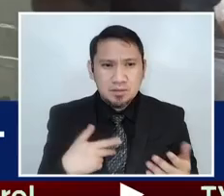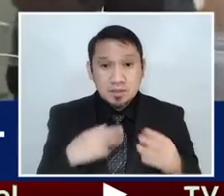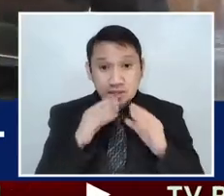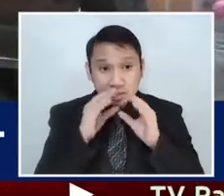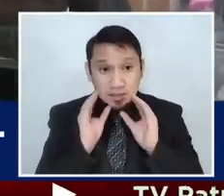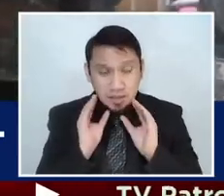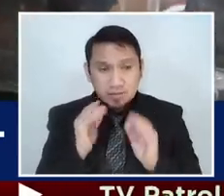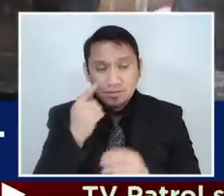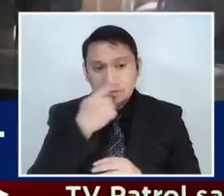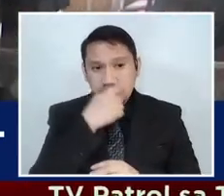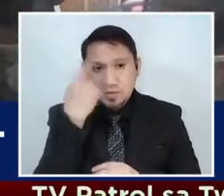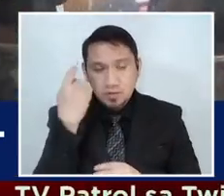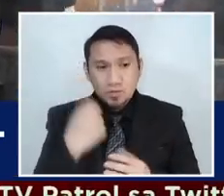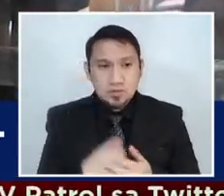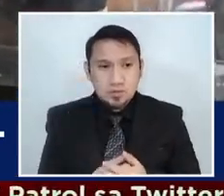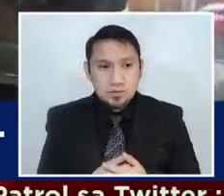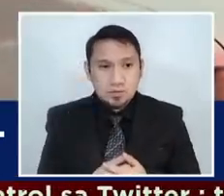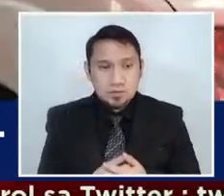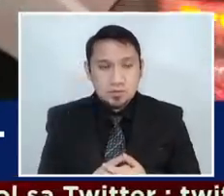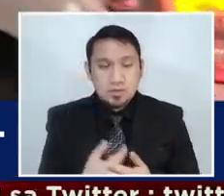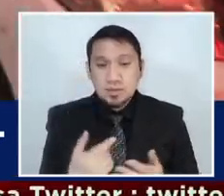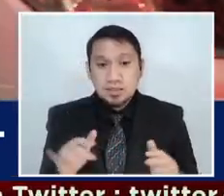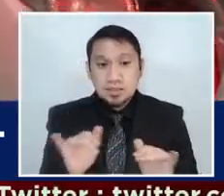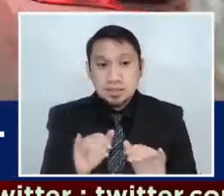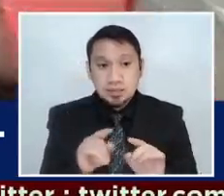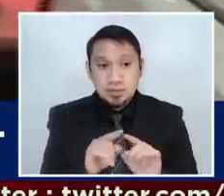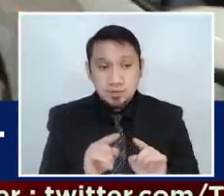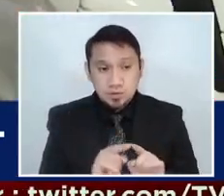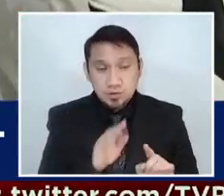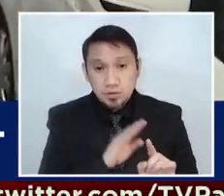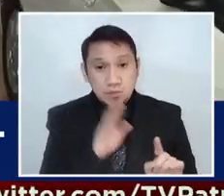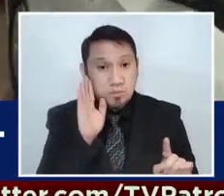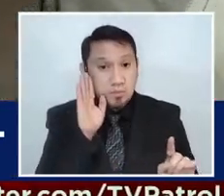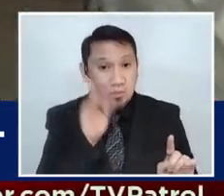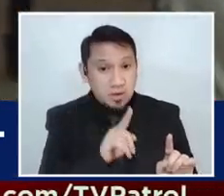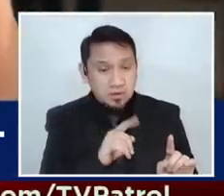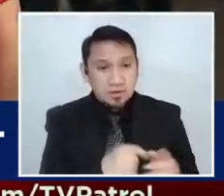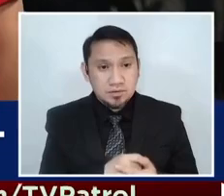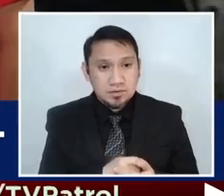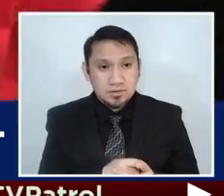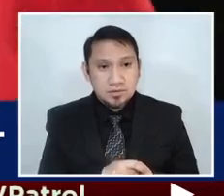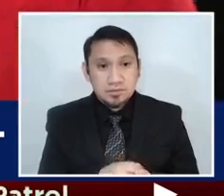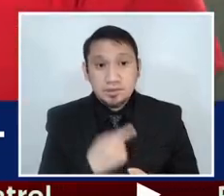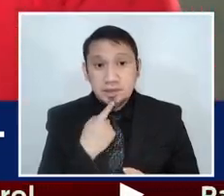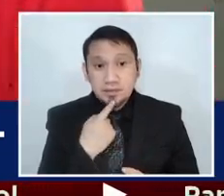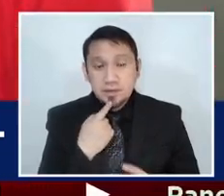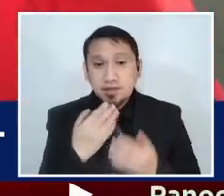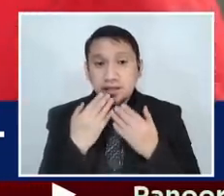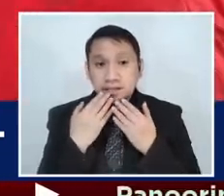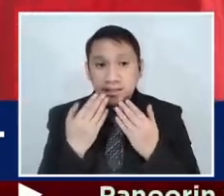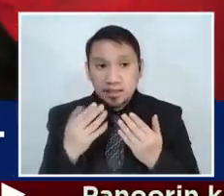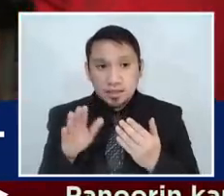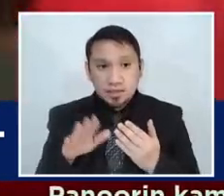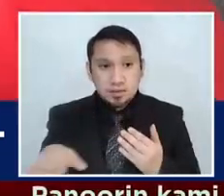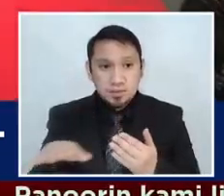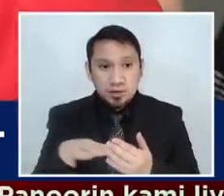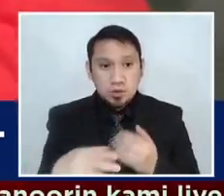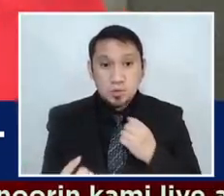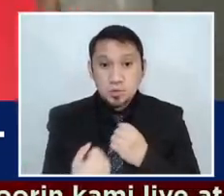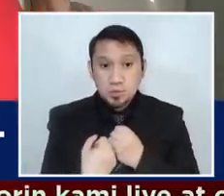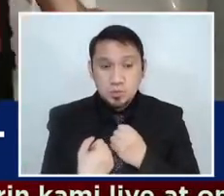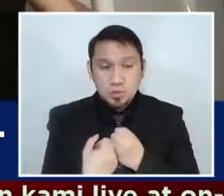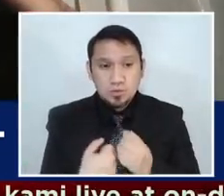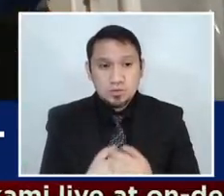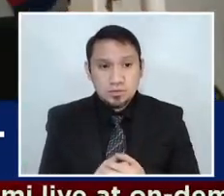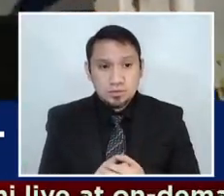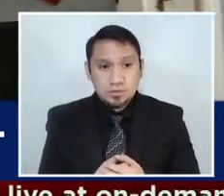ito ay ang pagkakakonvict din ng kanyang kapatid. Nagpasalamat si Lozada sa mga sumuporta sa kanya. Una